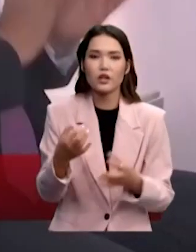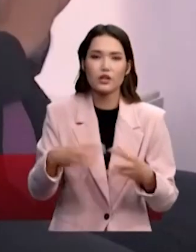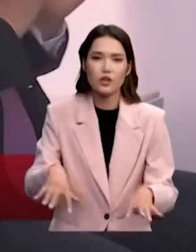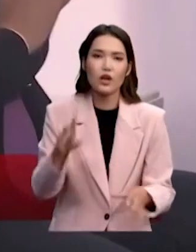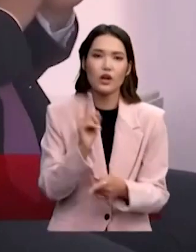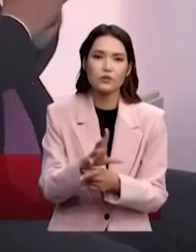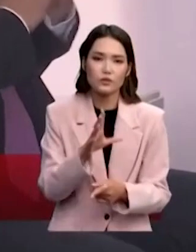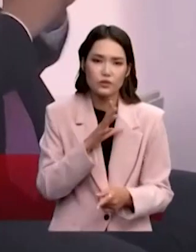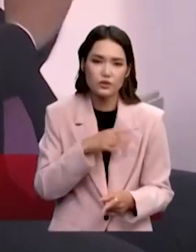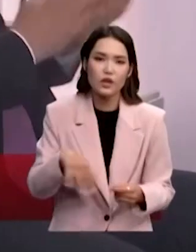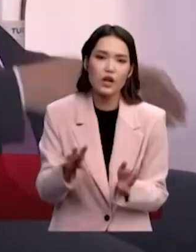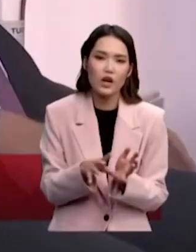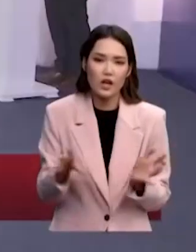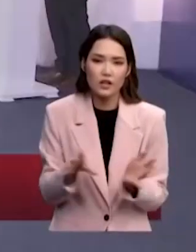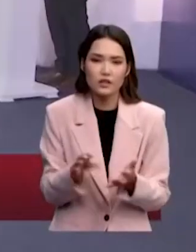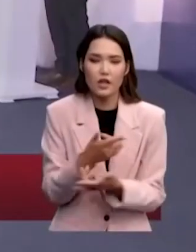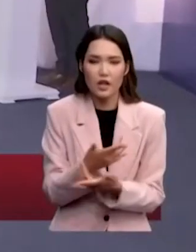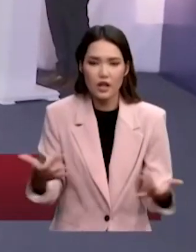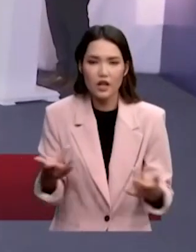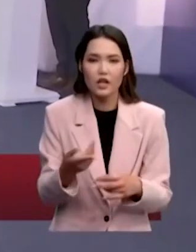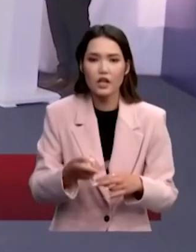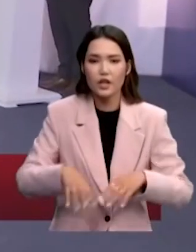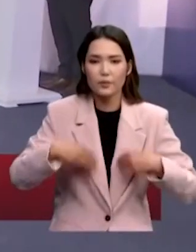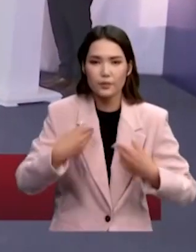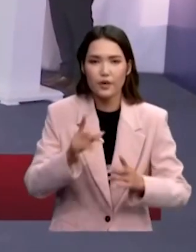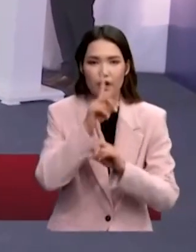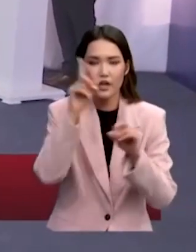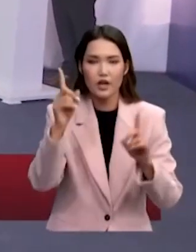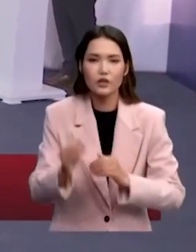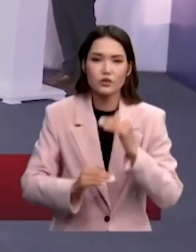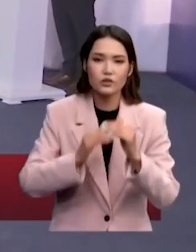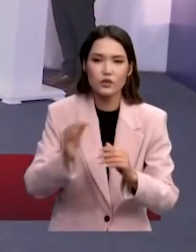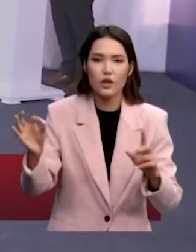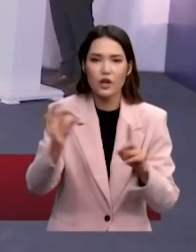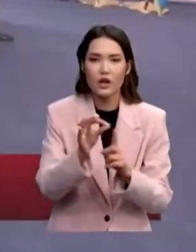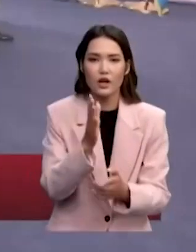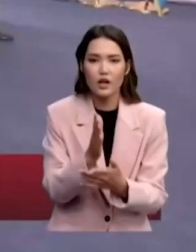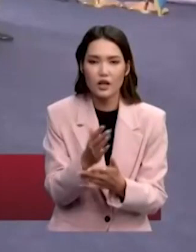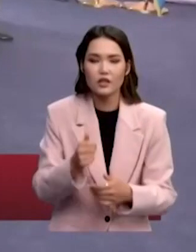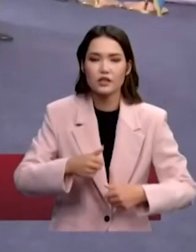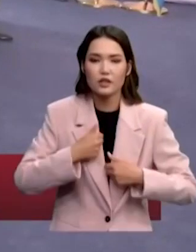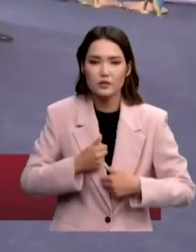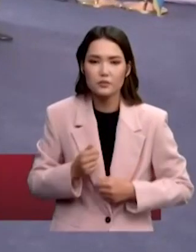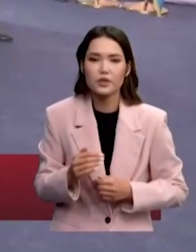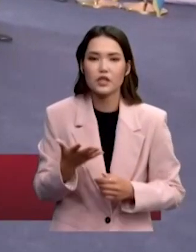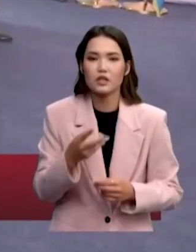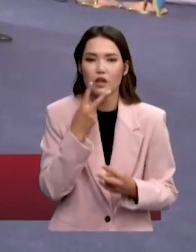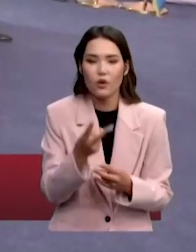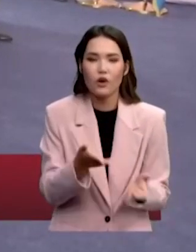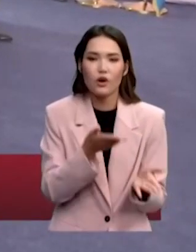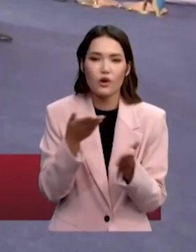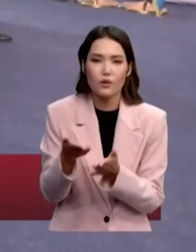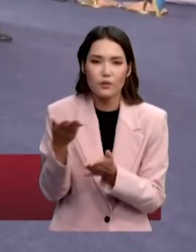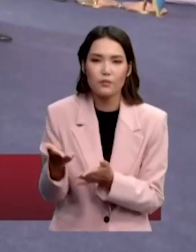выработки электроэнергии. Для Мангистау это может стать альтернативной продукцией нефтегазовой отрасли, считают специалисты. Здесь могут быть